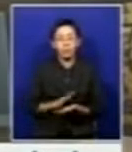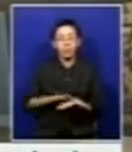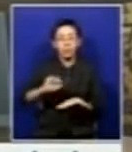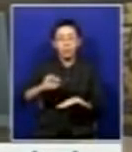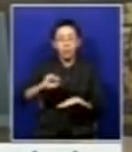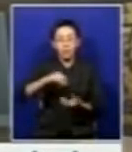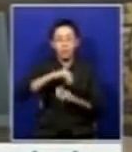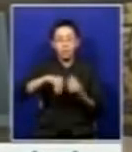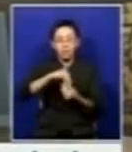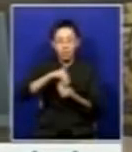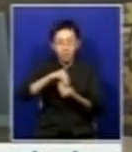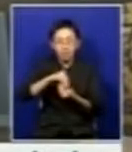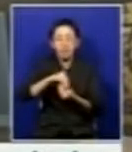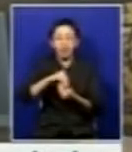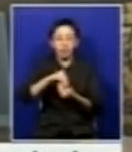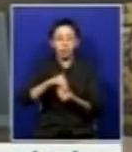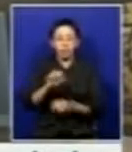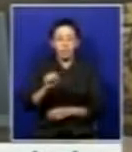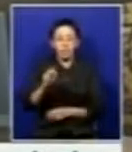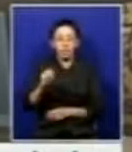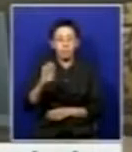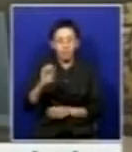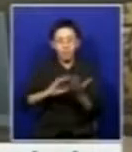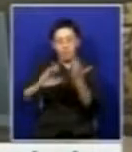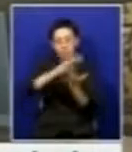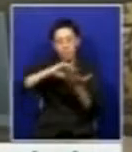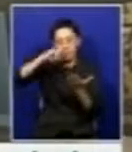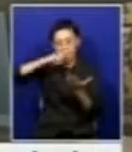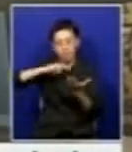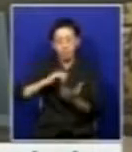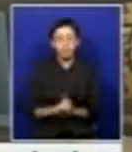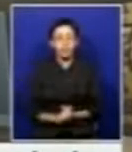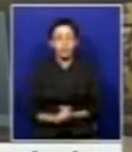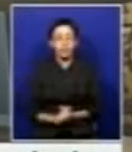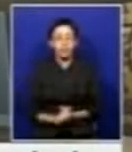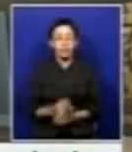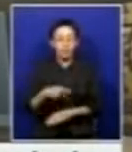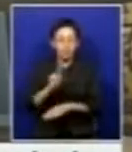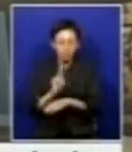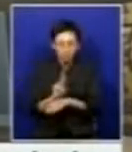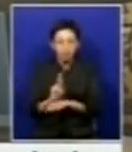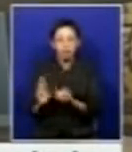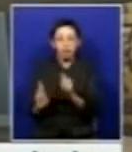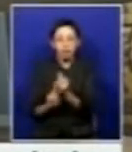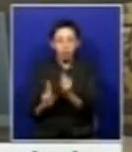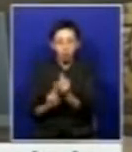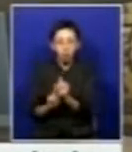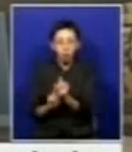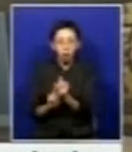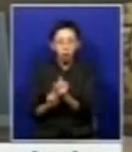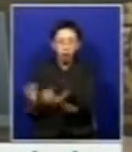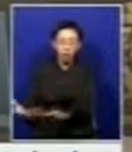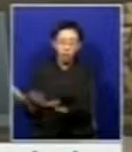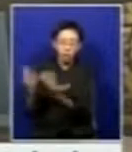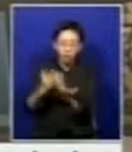วิสาหกิจขนาดกลางและขนาดย่อมหรือสภา SME แห่งประเทศไทยครับท่านประธานสภาและต้องรองประธานสภาได้มายื่นข้อเ